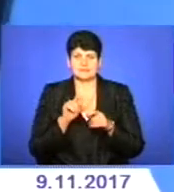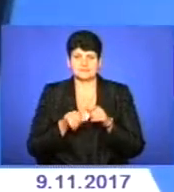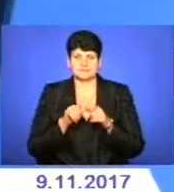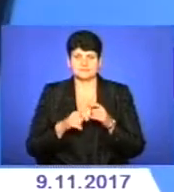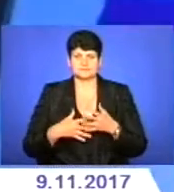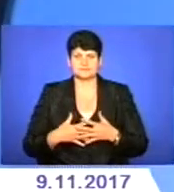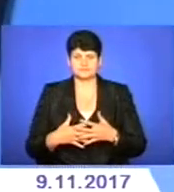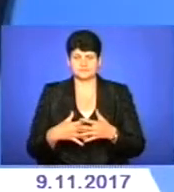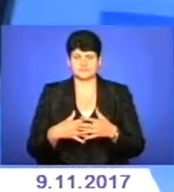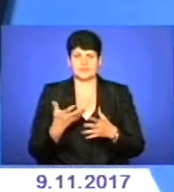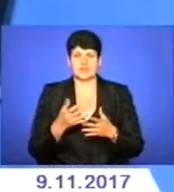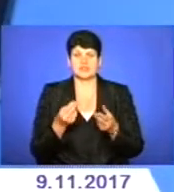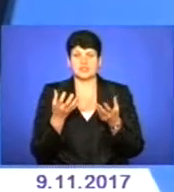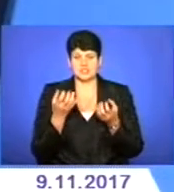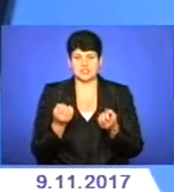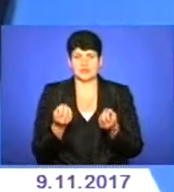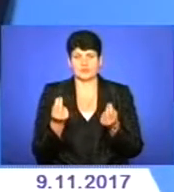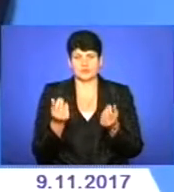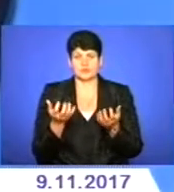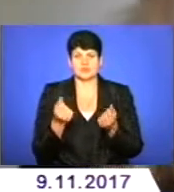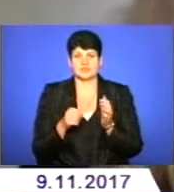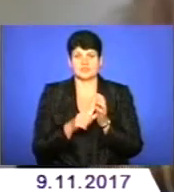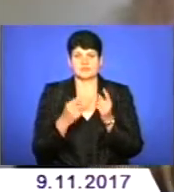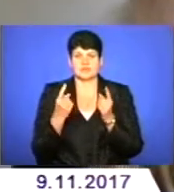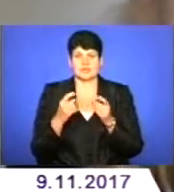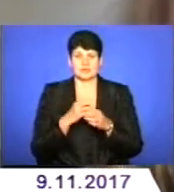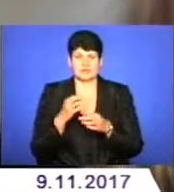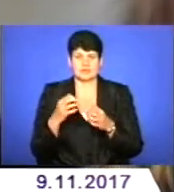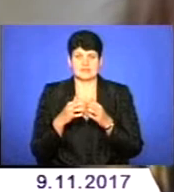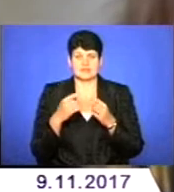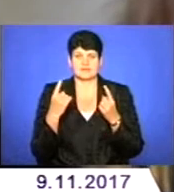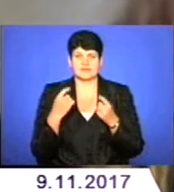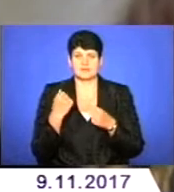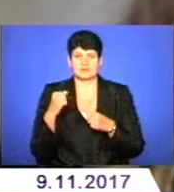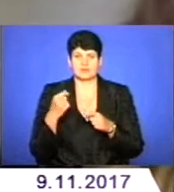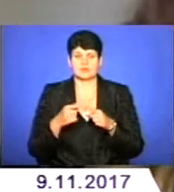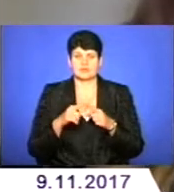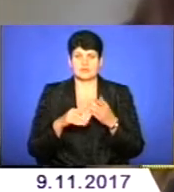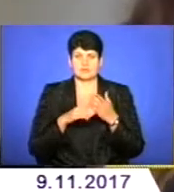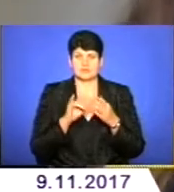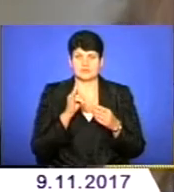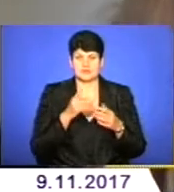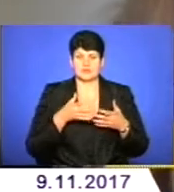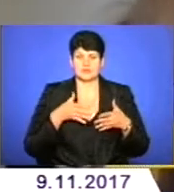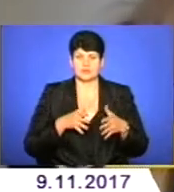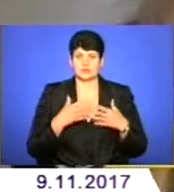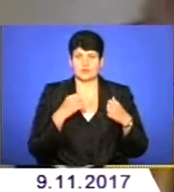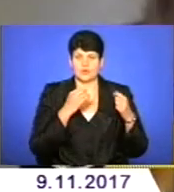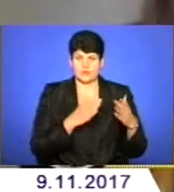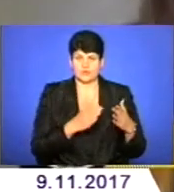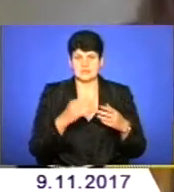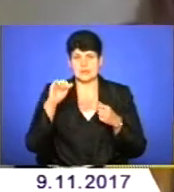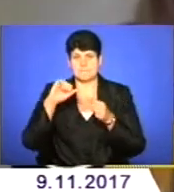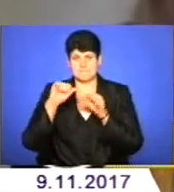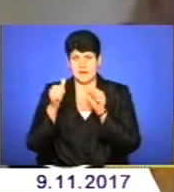Окрім цього, фінансування отримують ще 6 великих проєктів. Серед великих переможців це є «Допоможи малюку народитись здоровим», це є пам'ятник